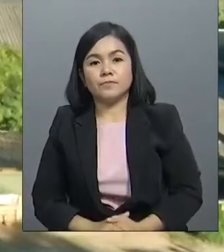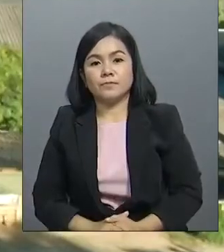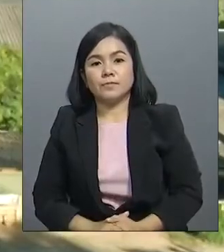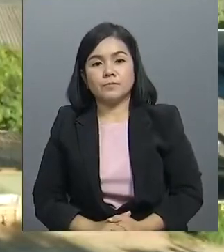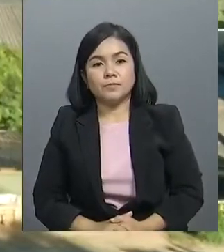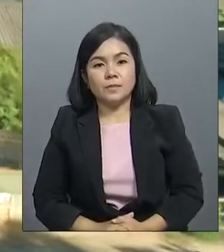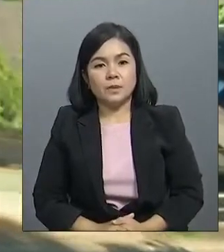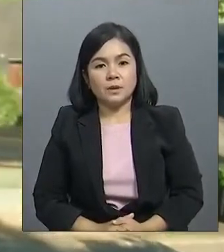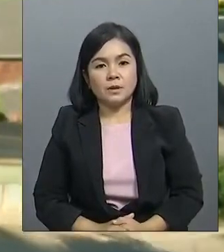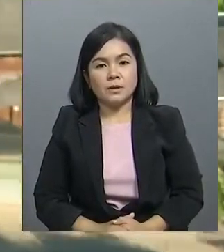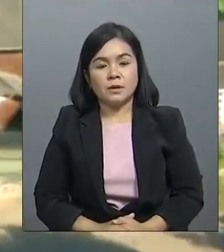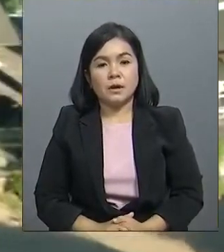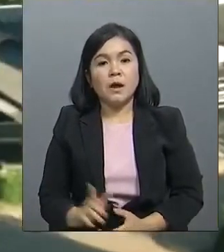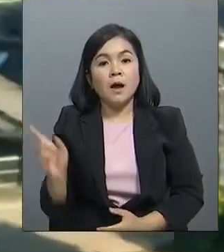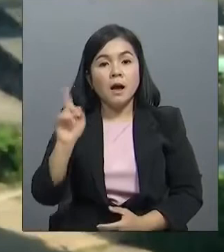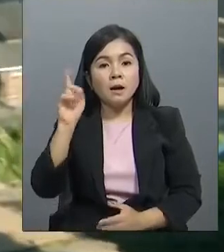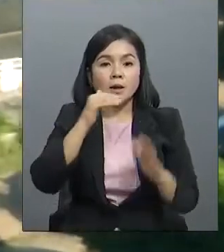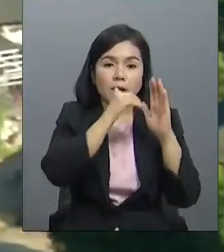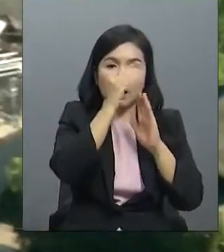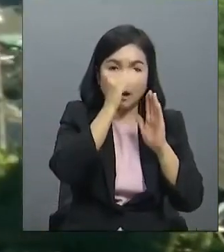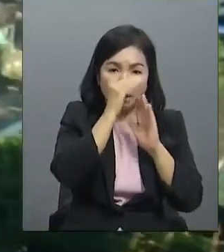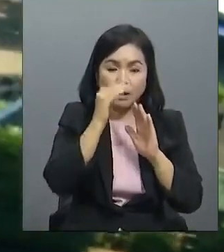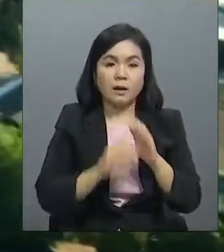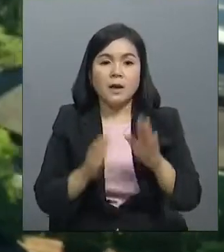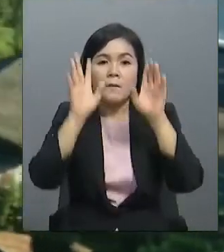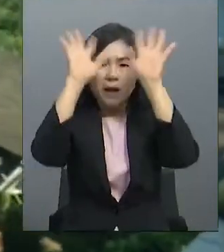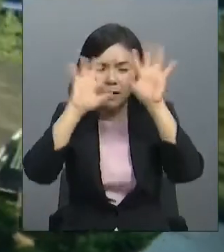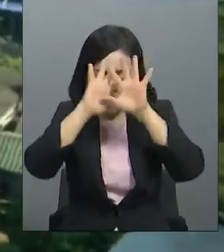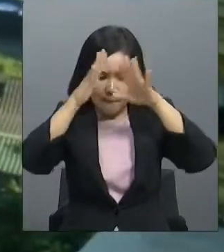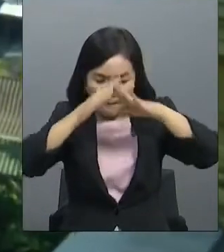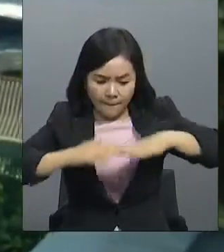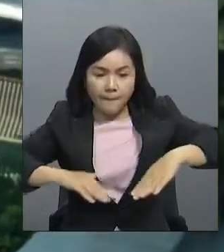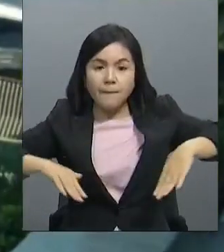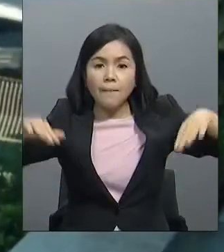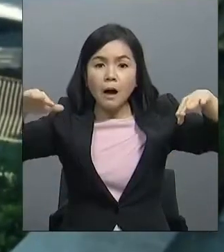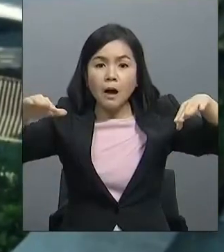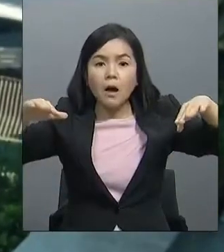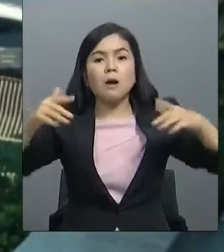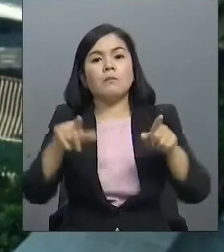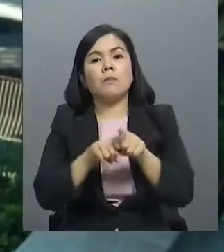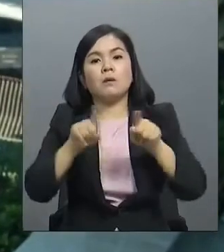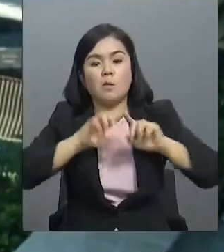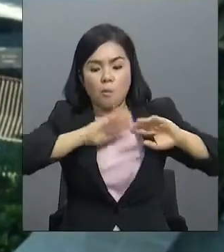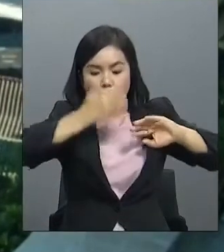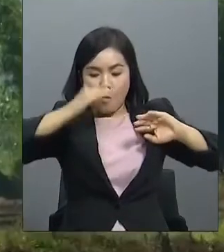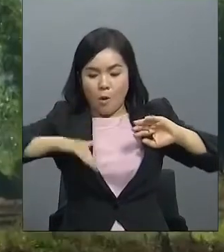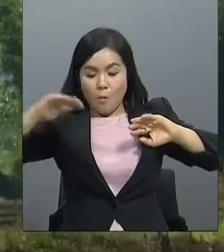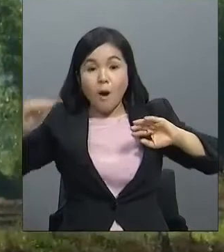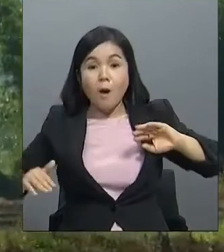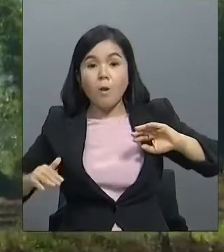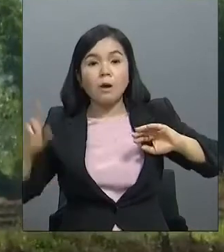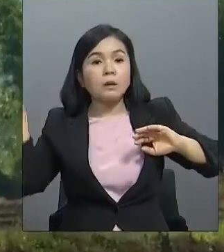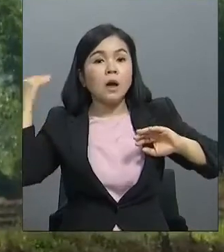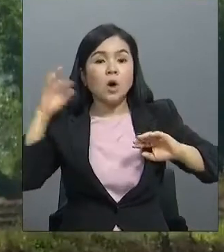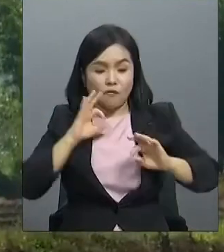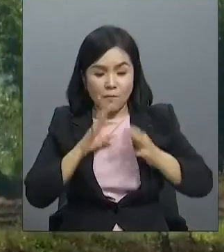อำเภอเสมิงมีลักษณะเป็นแอ่งกระทะล้อมรอบด้วยภูเขาโดยช่วงวิกฤตฝุ่นที่ผ่านมาเกิดไฟไหม้ตั้งแต่ต้นเดือน